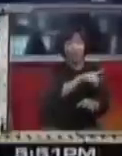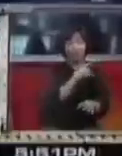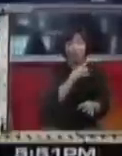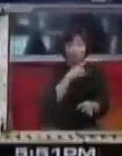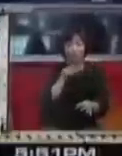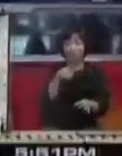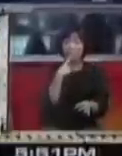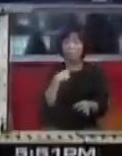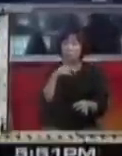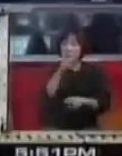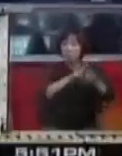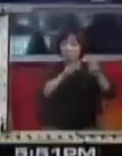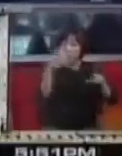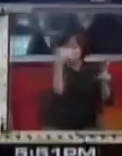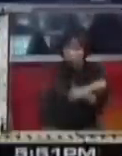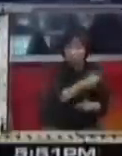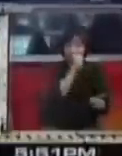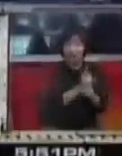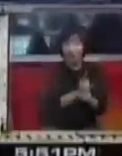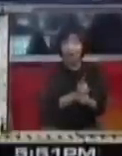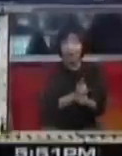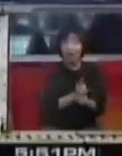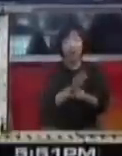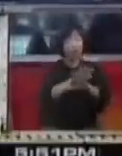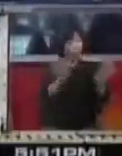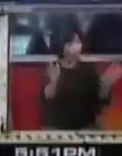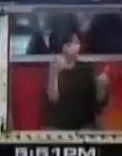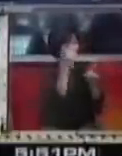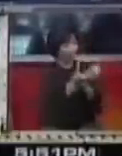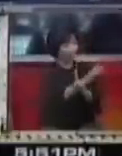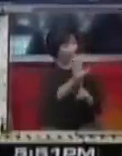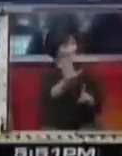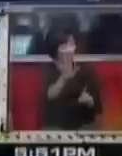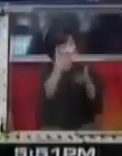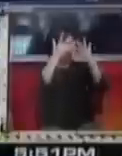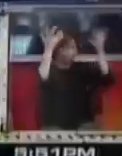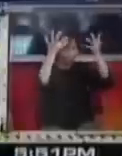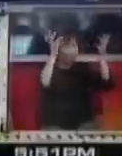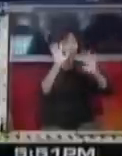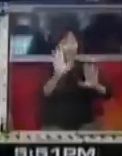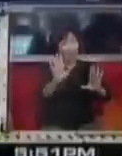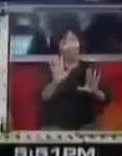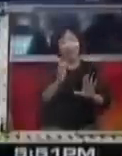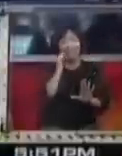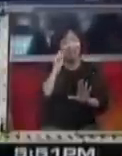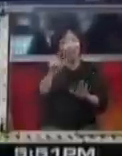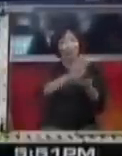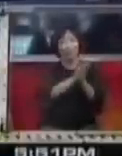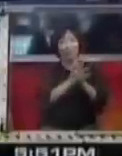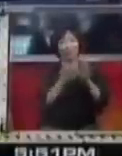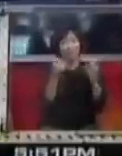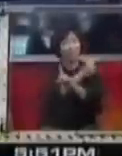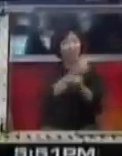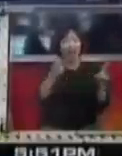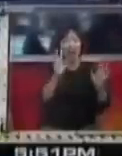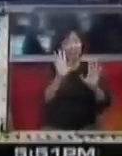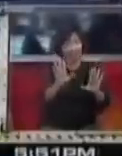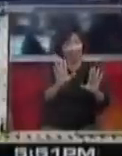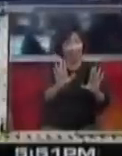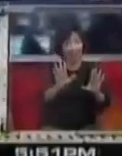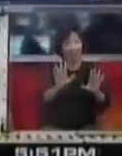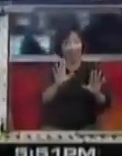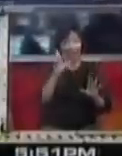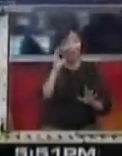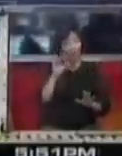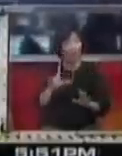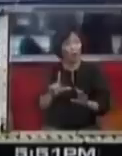Ngayon, Chairman... Apo, pulong po tawa, sir. Apo, huwag niyo pong bugbugin. Masyado kayong violente niyan. Ayoko ng violence, Chairman. Kasi yun, nakakainis, hindi nila ako